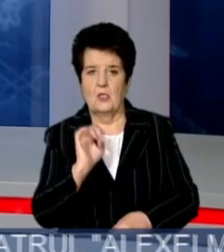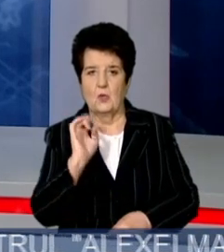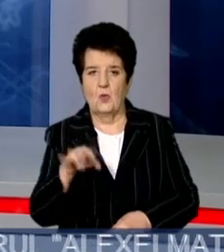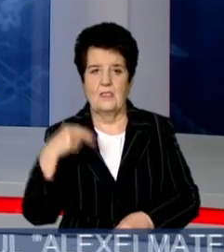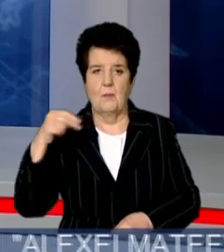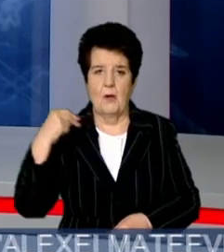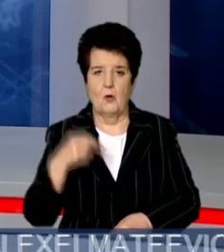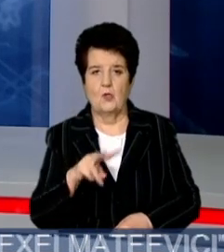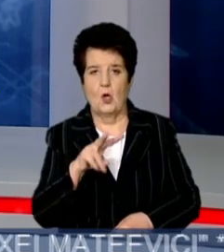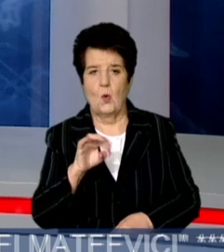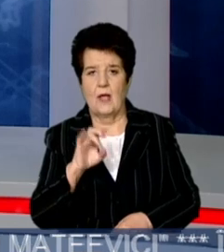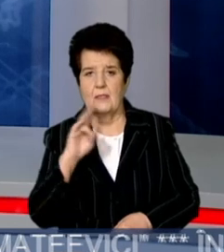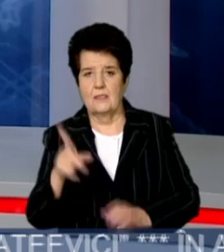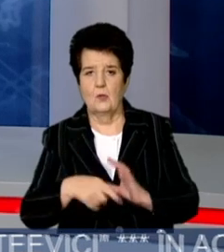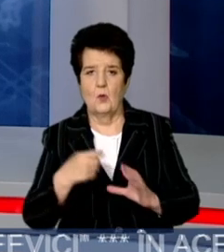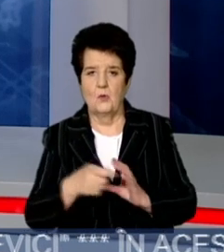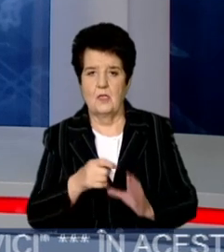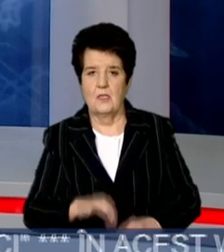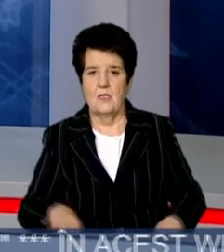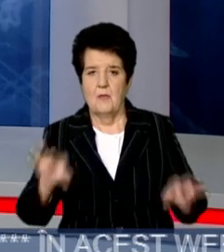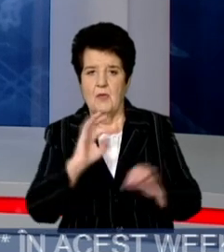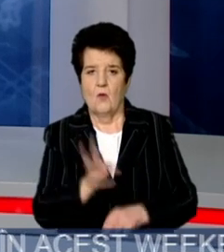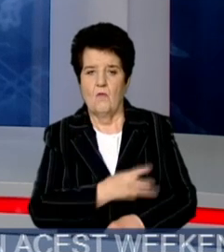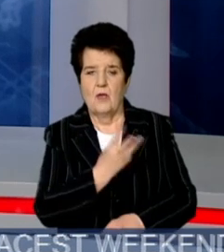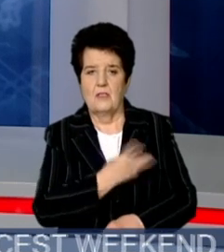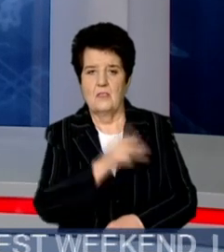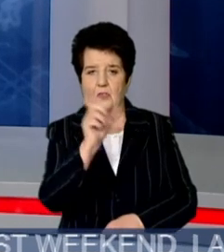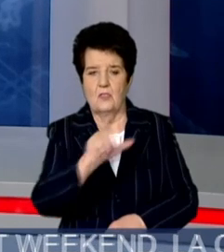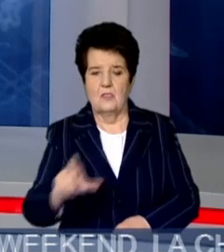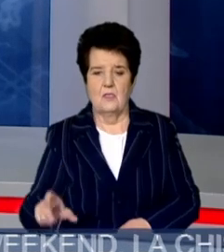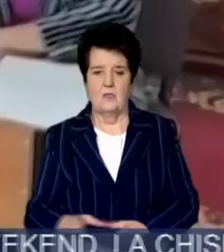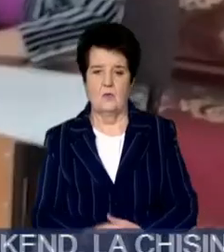rugans și donez care nu are nimic comun cu Voința cetățenilor